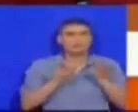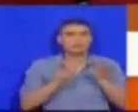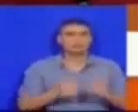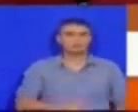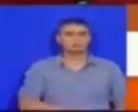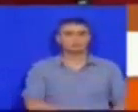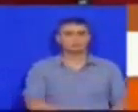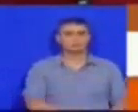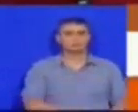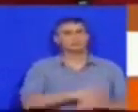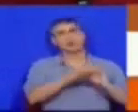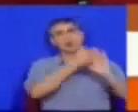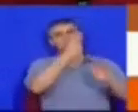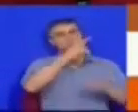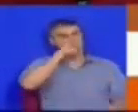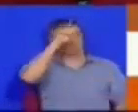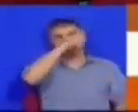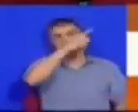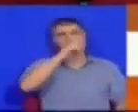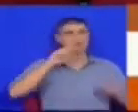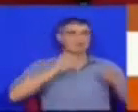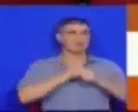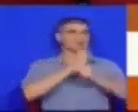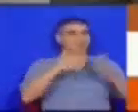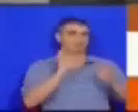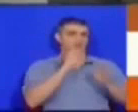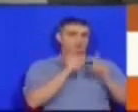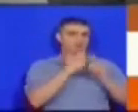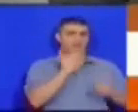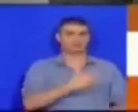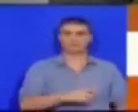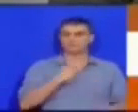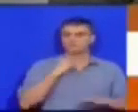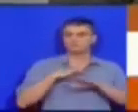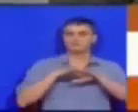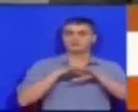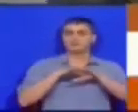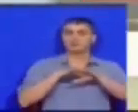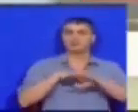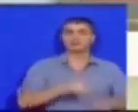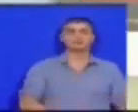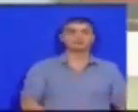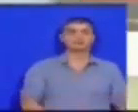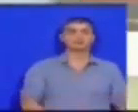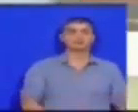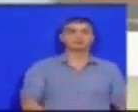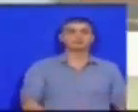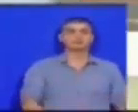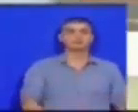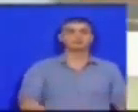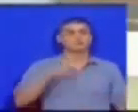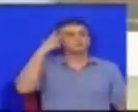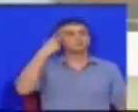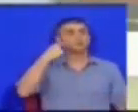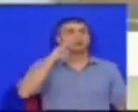מוציא... מציר בקונגרס ולתת כן. לו 300 אלף דולר. אולי הוא מוציא דיבוק. זאת השאלה הגדולה. כן. סליחה, סליחה. תודה רבה. כן, מילה אחרונה לכן. סליחה, כן. פרופסור